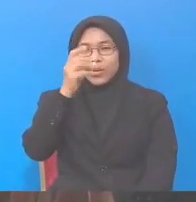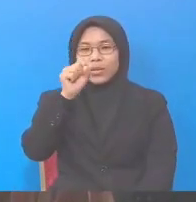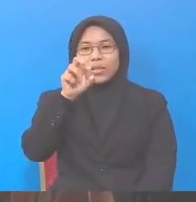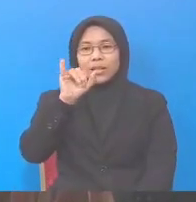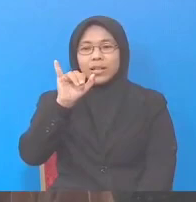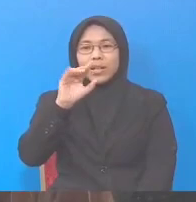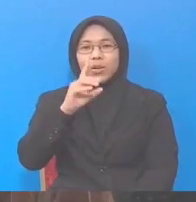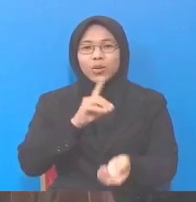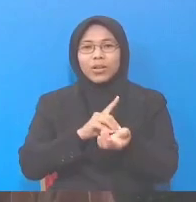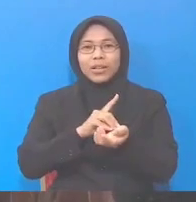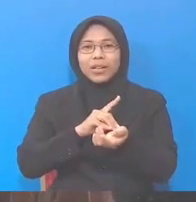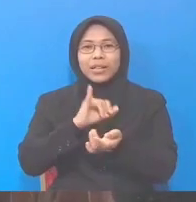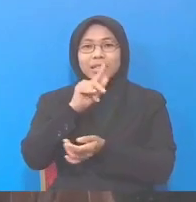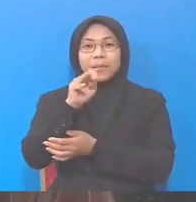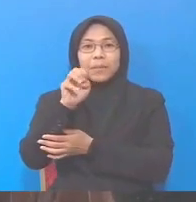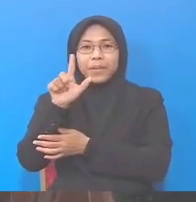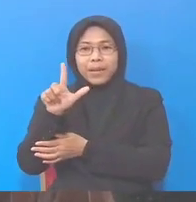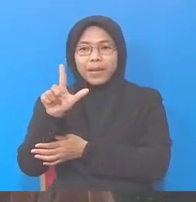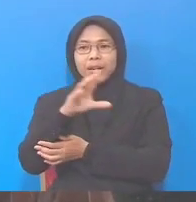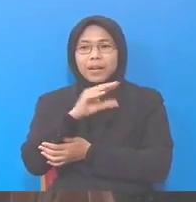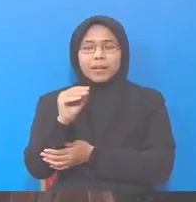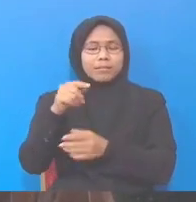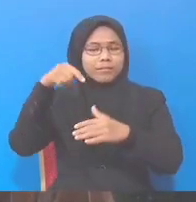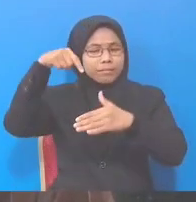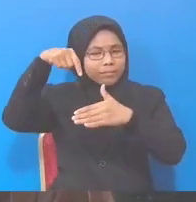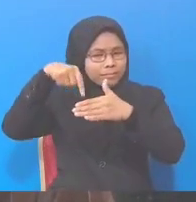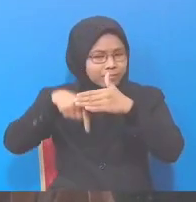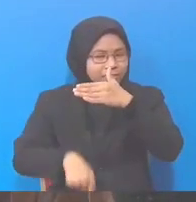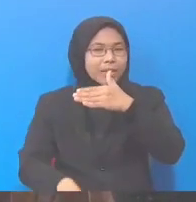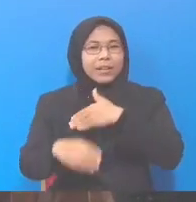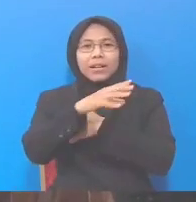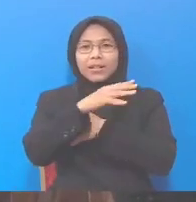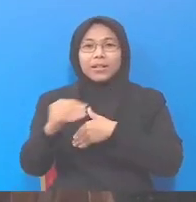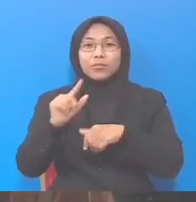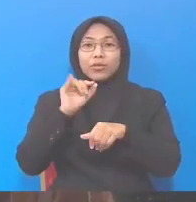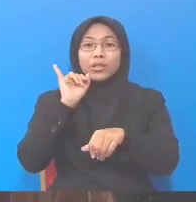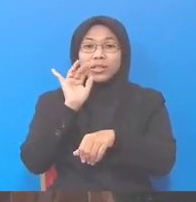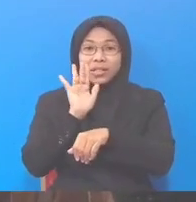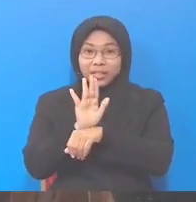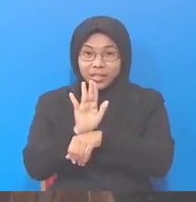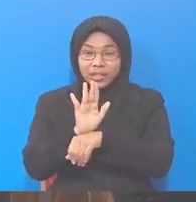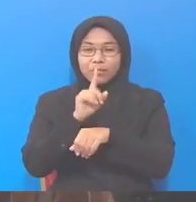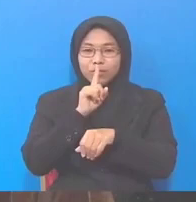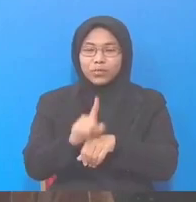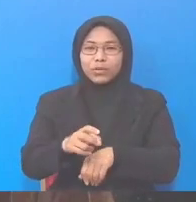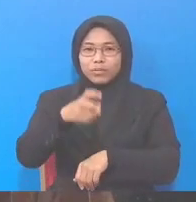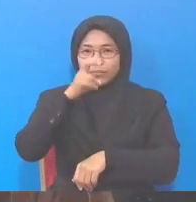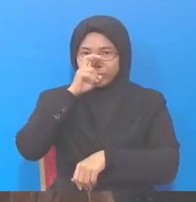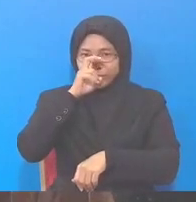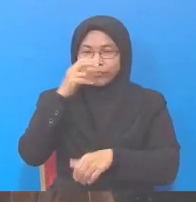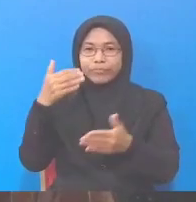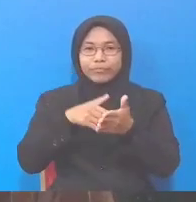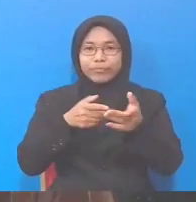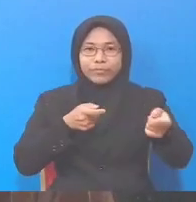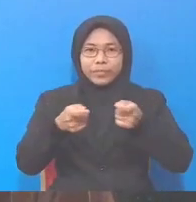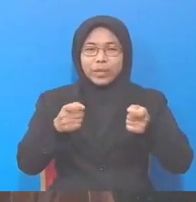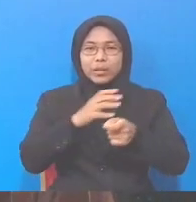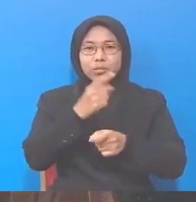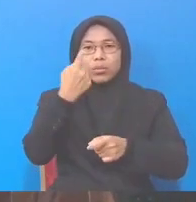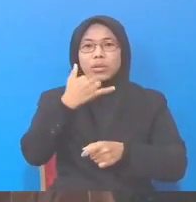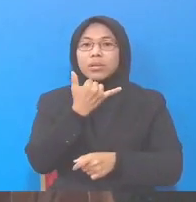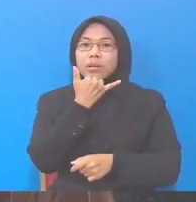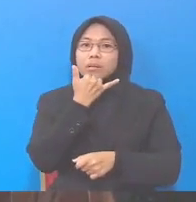Ismail bin Mukhsin itu detail dan janji bahwa ketegasan akan diambil yang